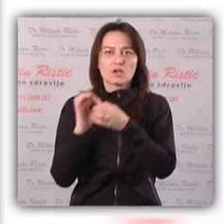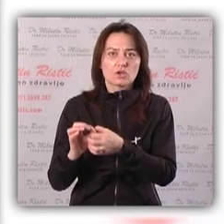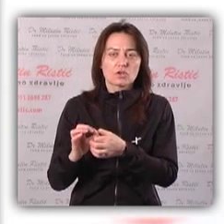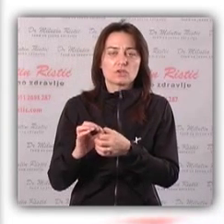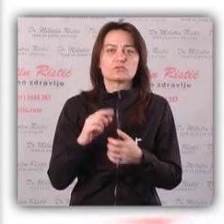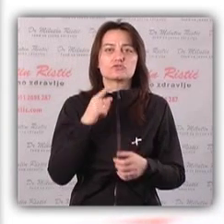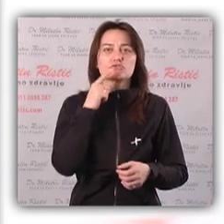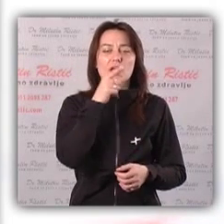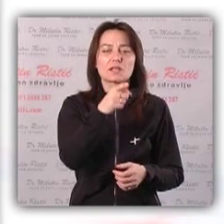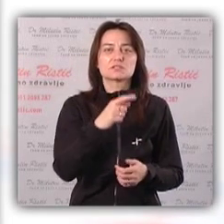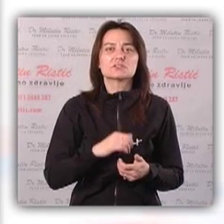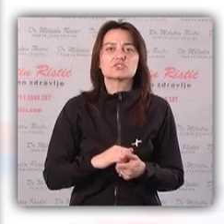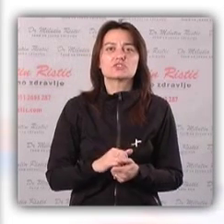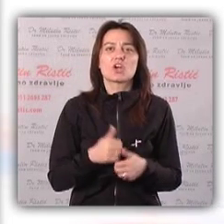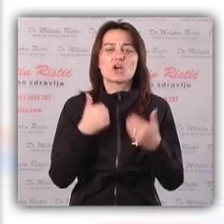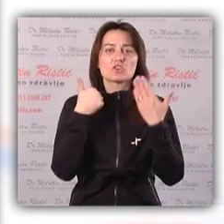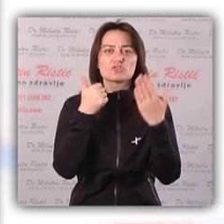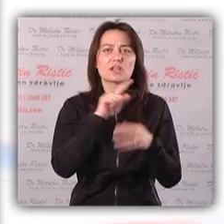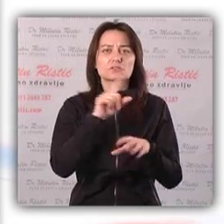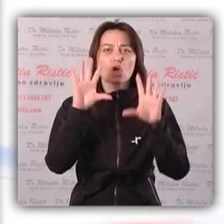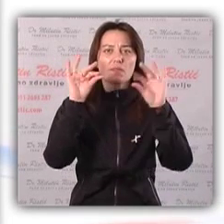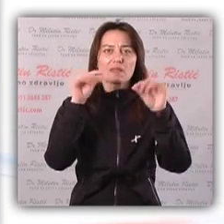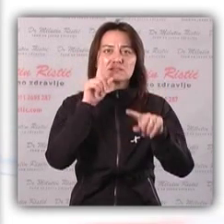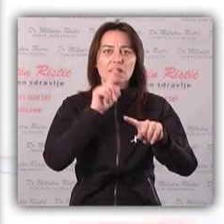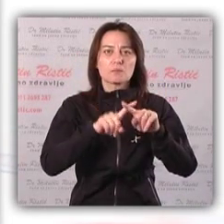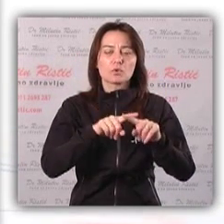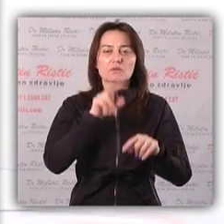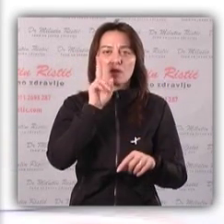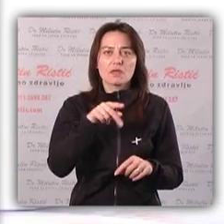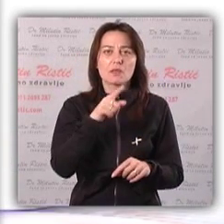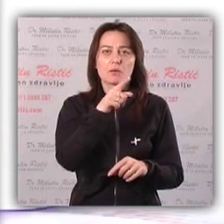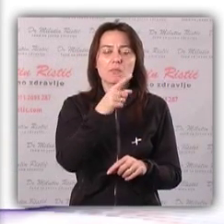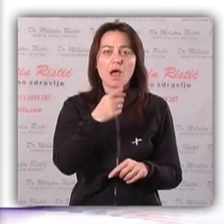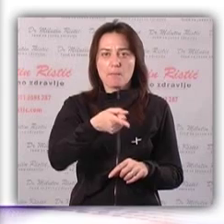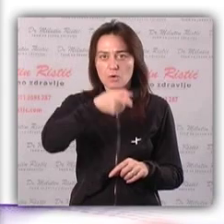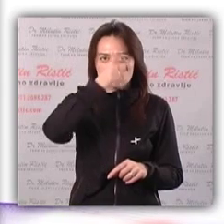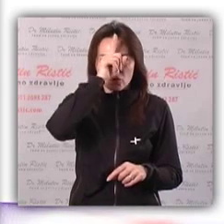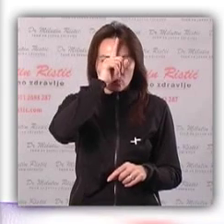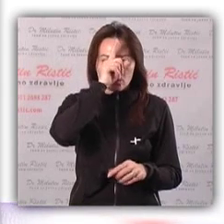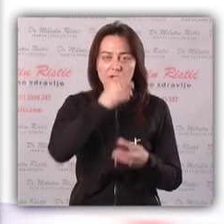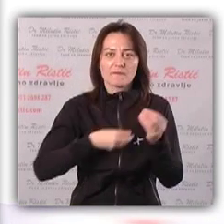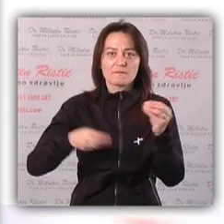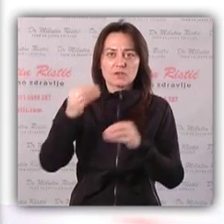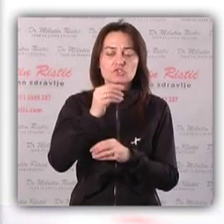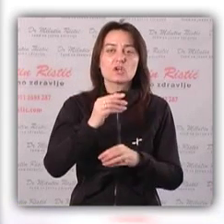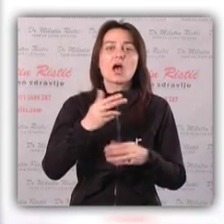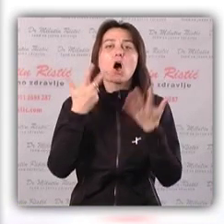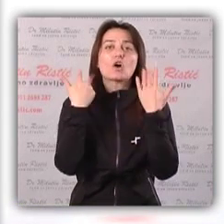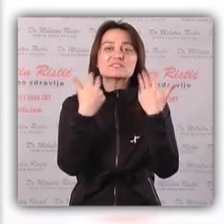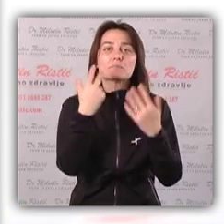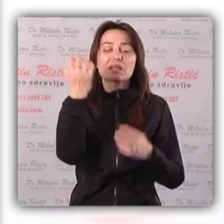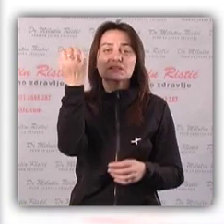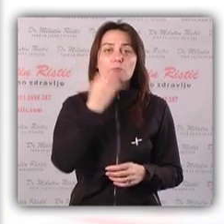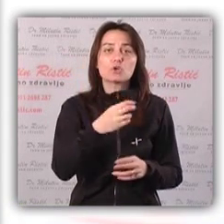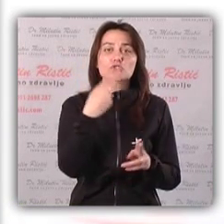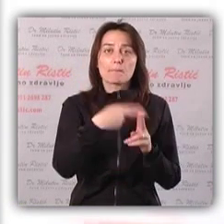puta češće imaju akutni infarkt miokarda, 6 do 10 puta imaju češće moždani udar